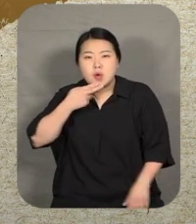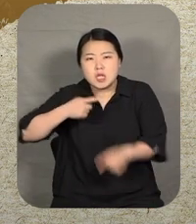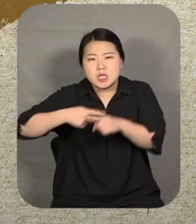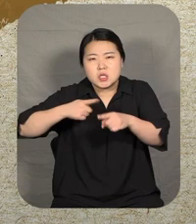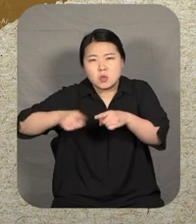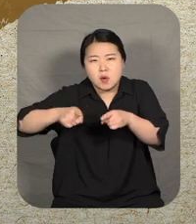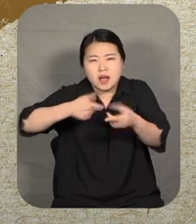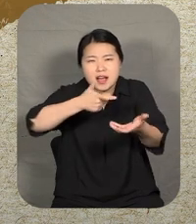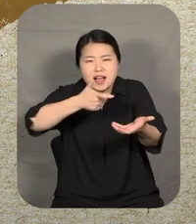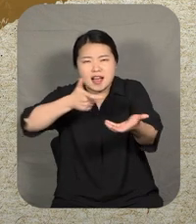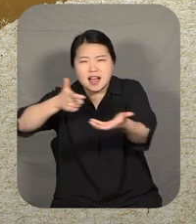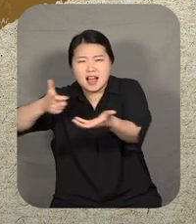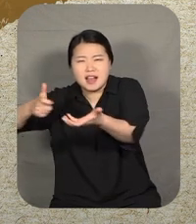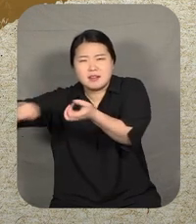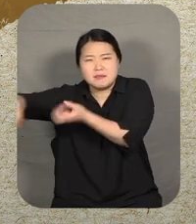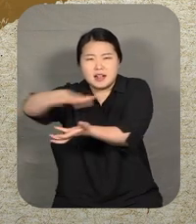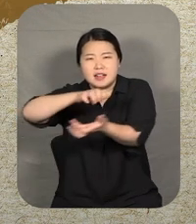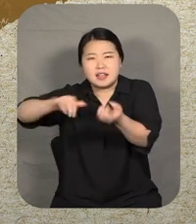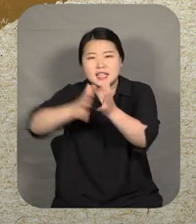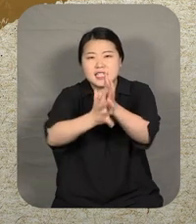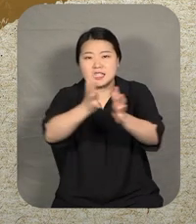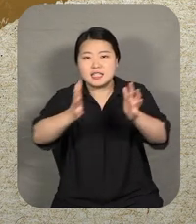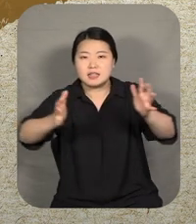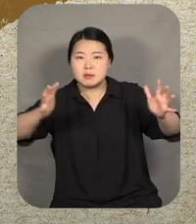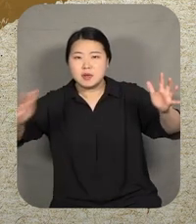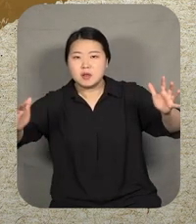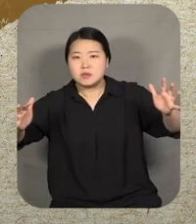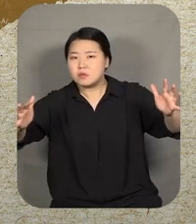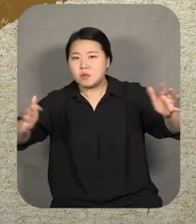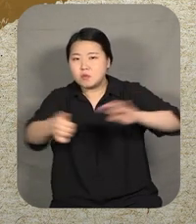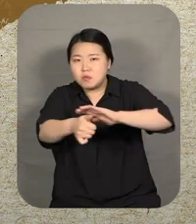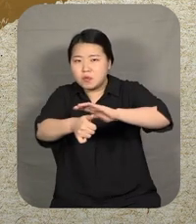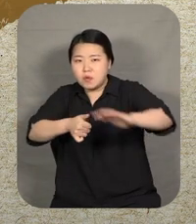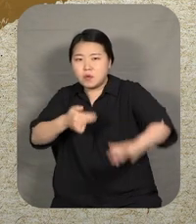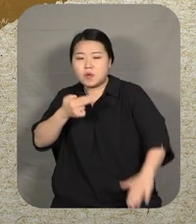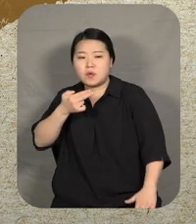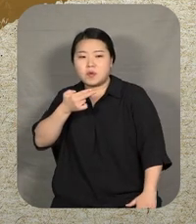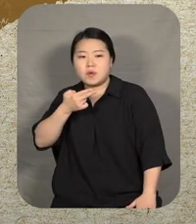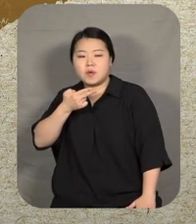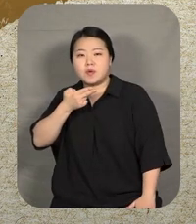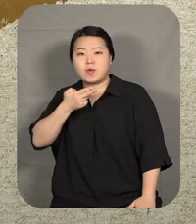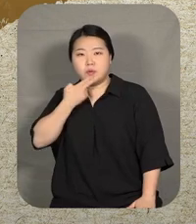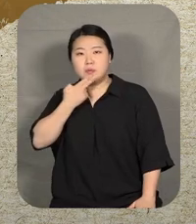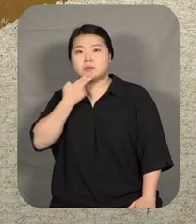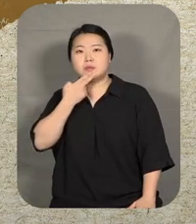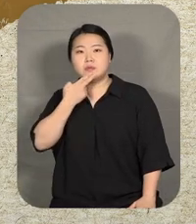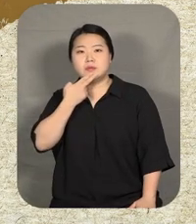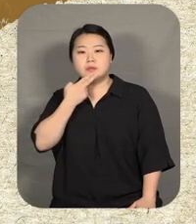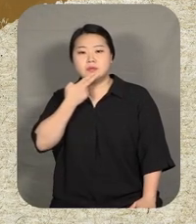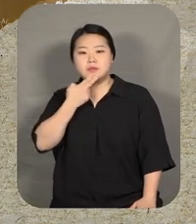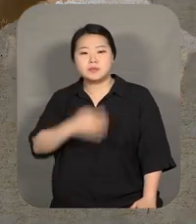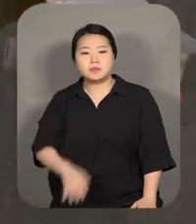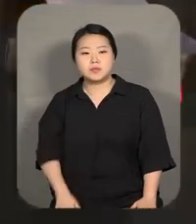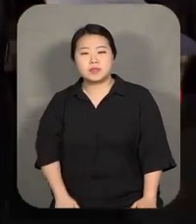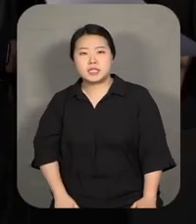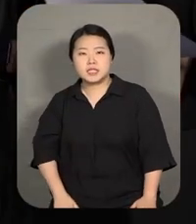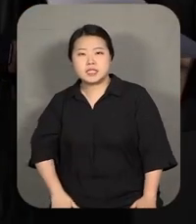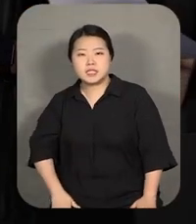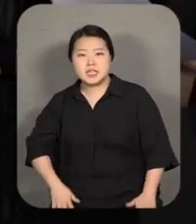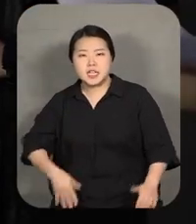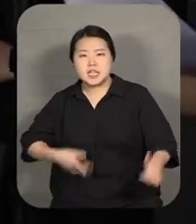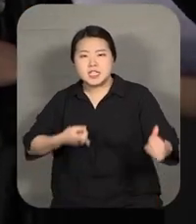진흙탕처럼 뒤범벅대는 들판에서도 물러섬이 결코 없었노라. 사륙이